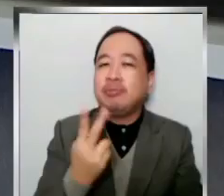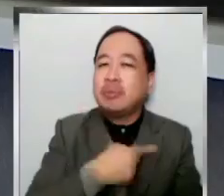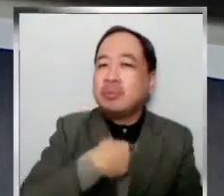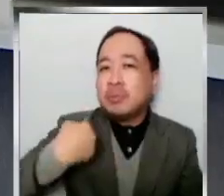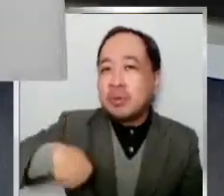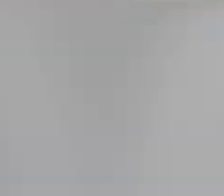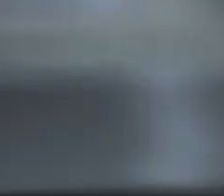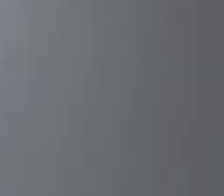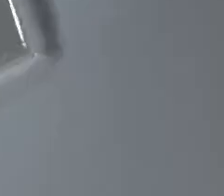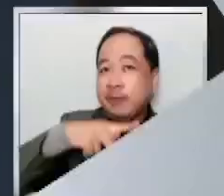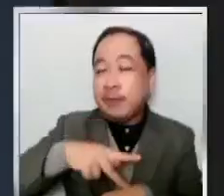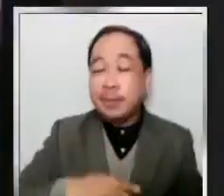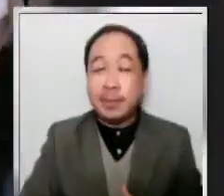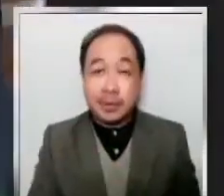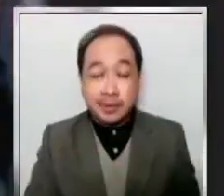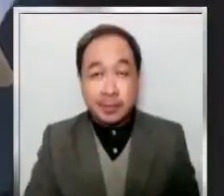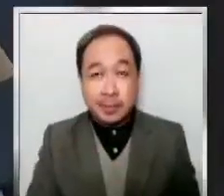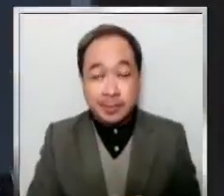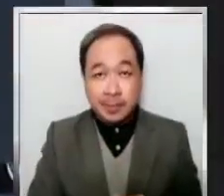JP Soriano.